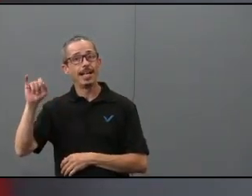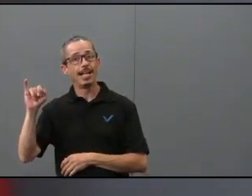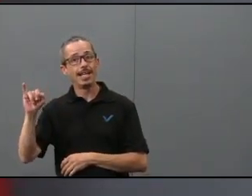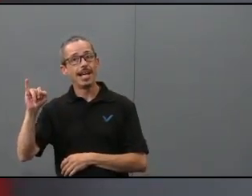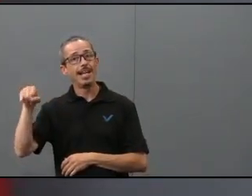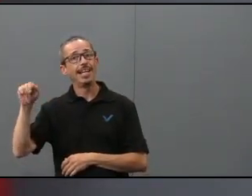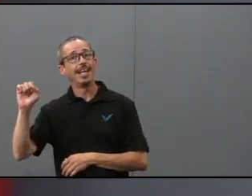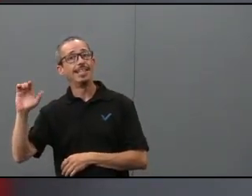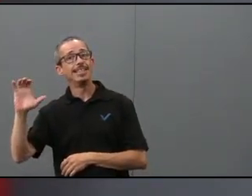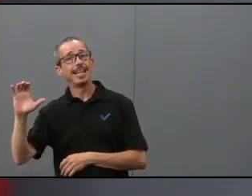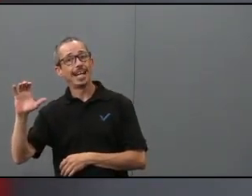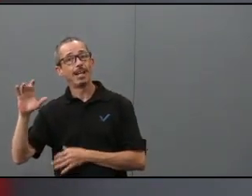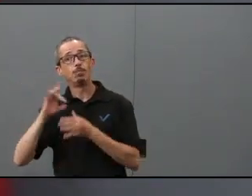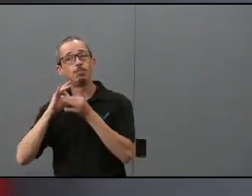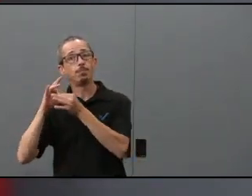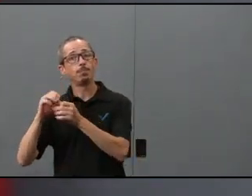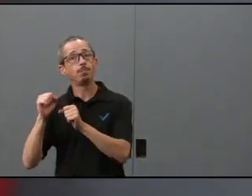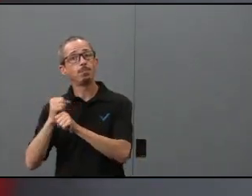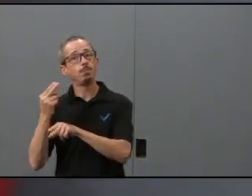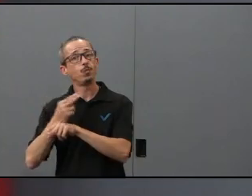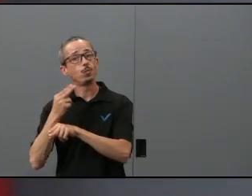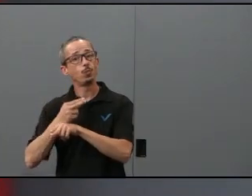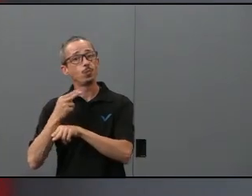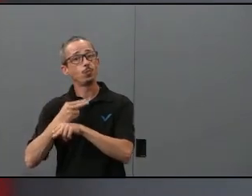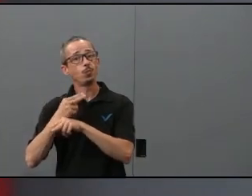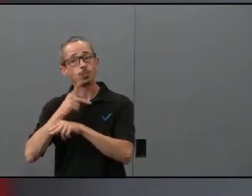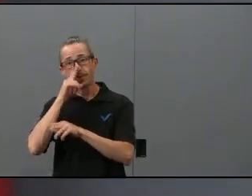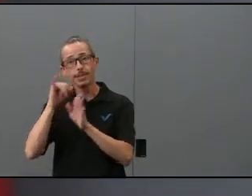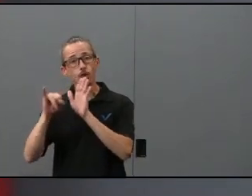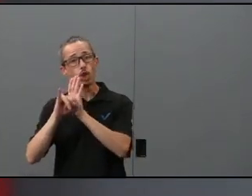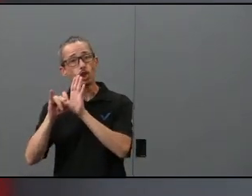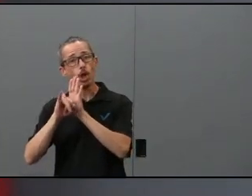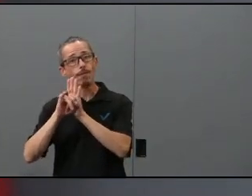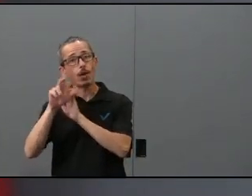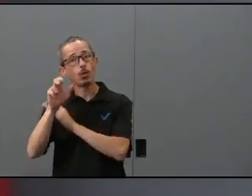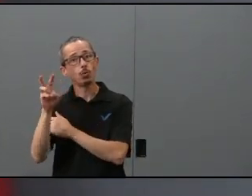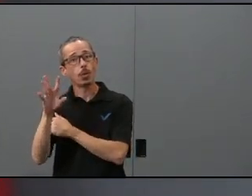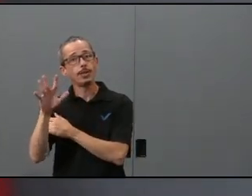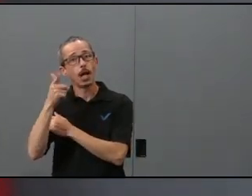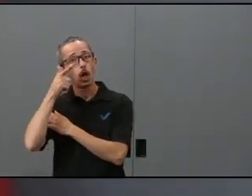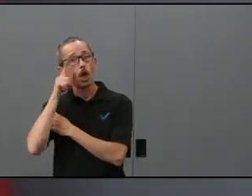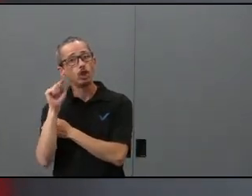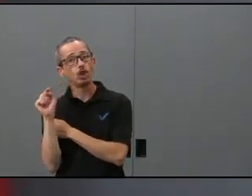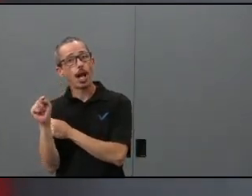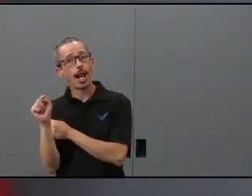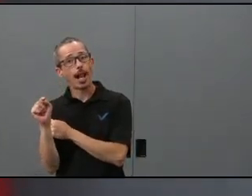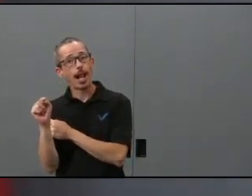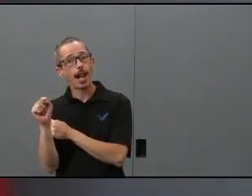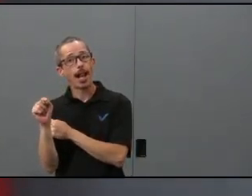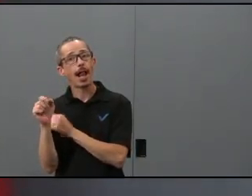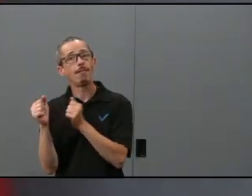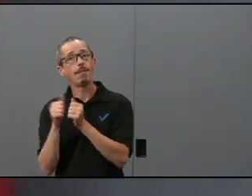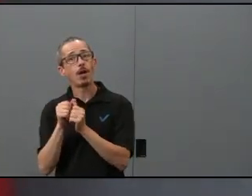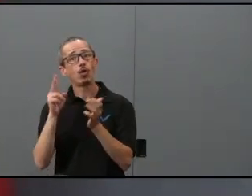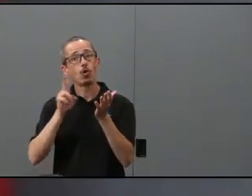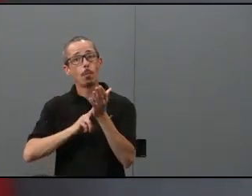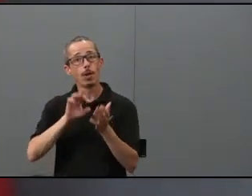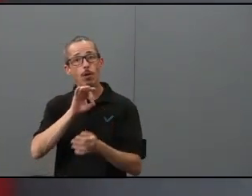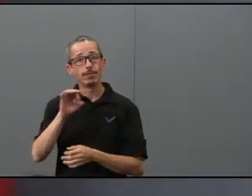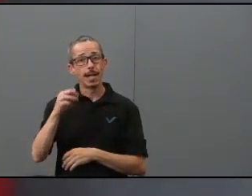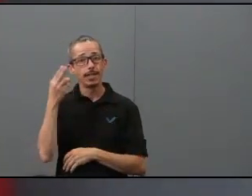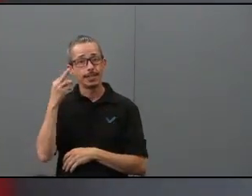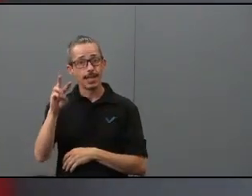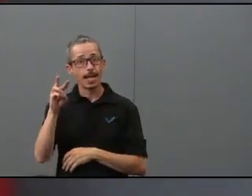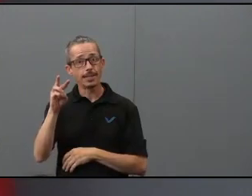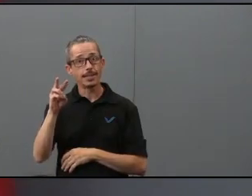incorporé lié à l'utilisation de Microsoft 365 et de 2916 et